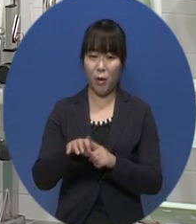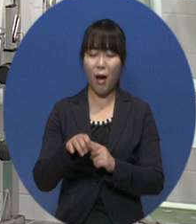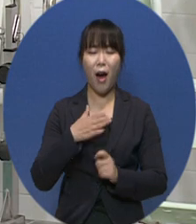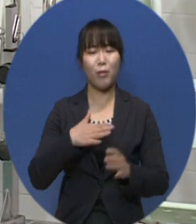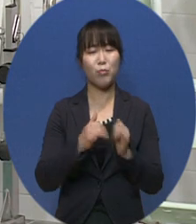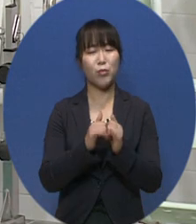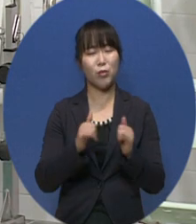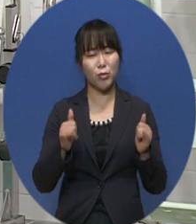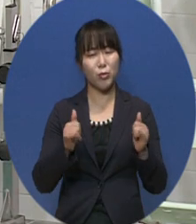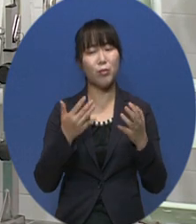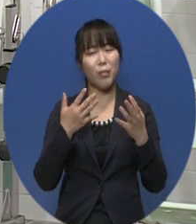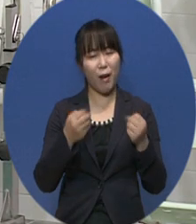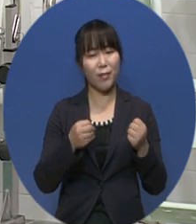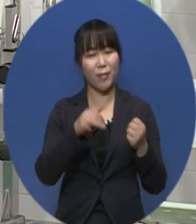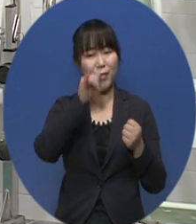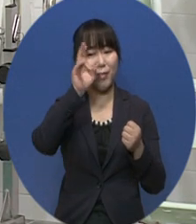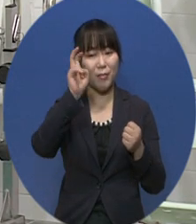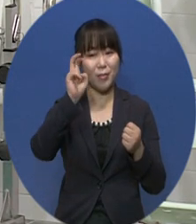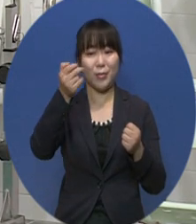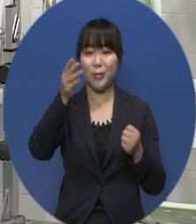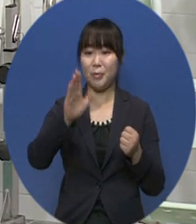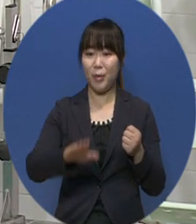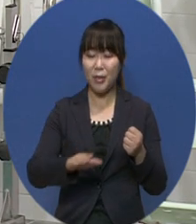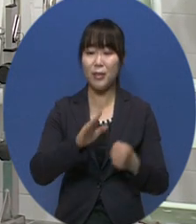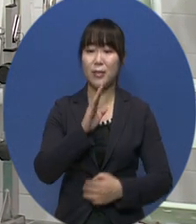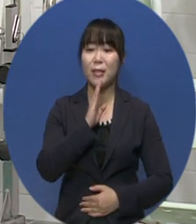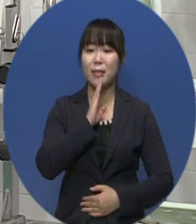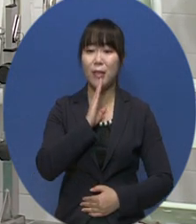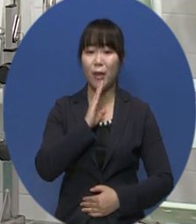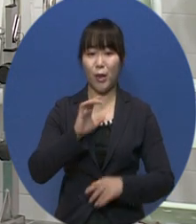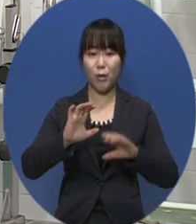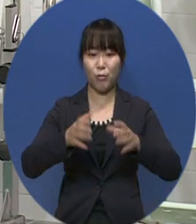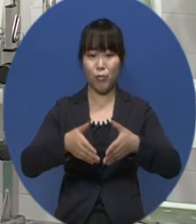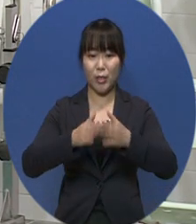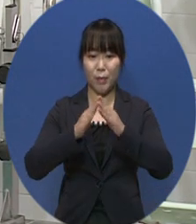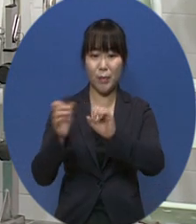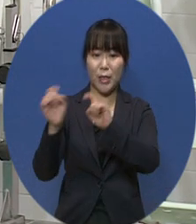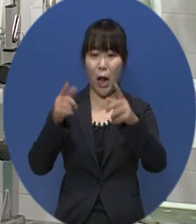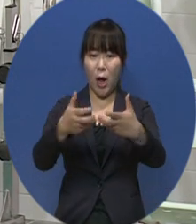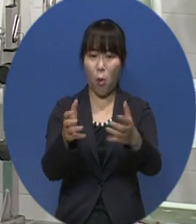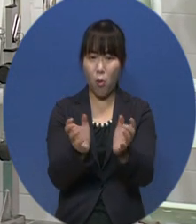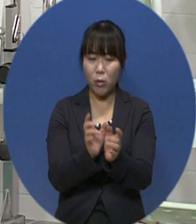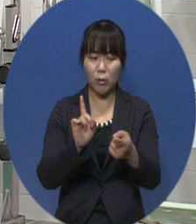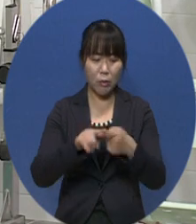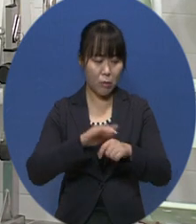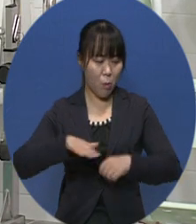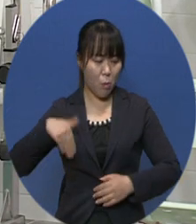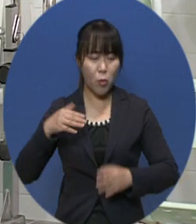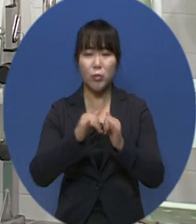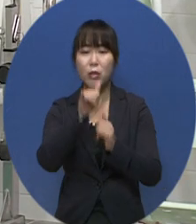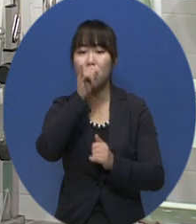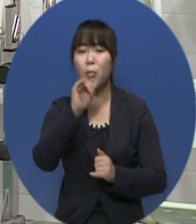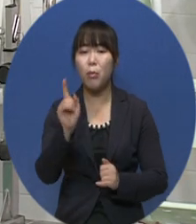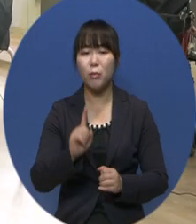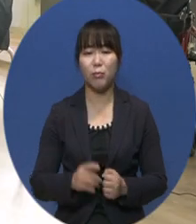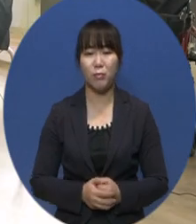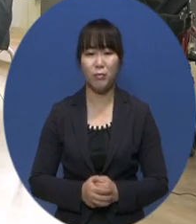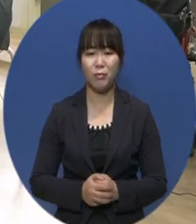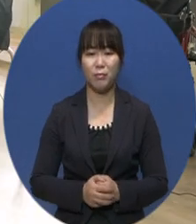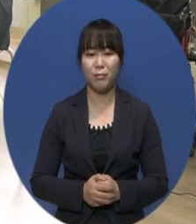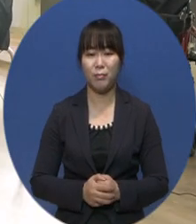아시는 분들은 많이들 아시지만 또 실제 국립재활원 그러면 구체적으로 모르는 분들이 있으세요? 어떤 곳인가요?